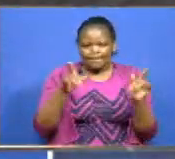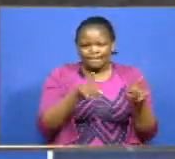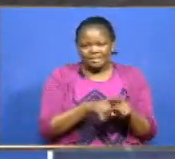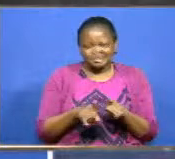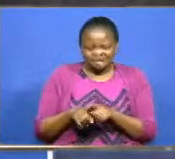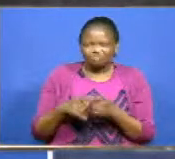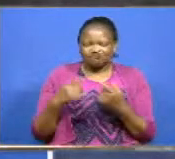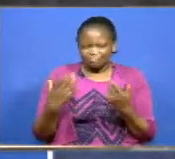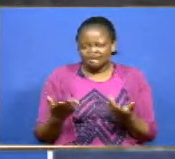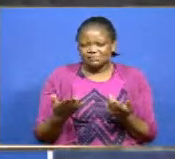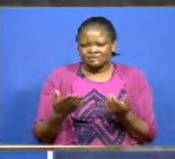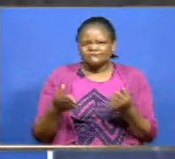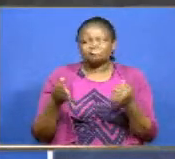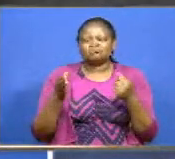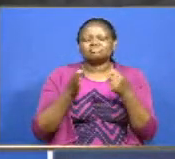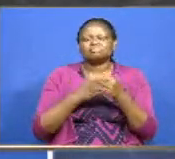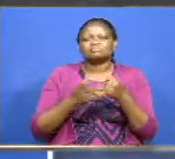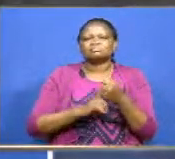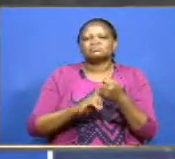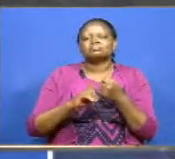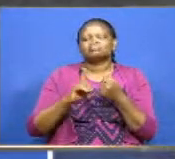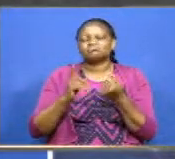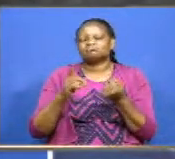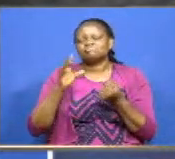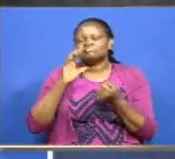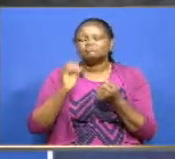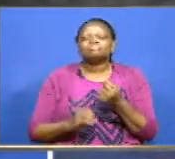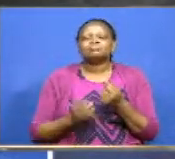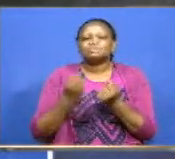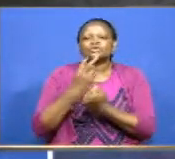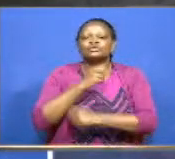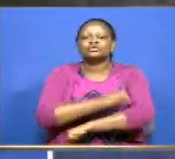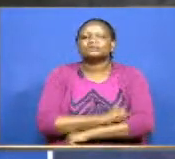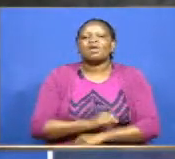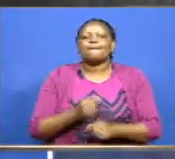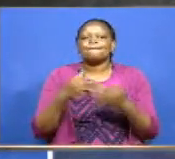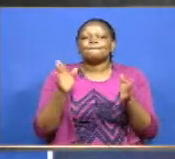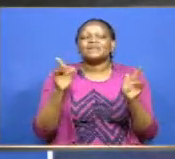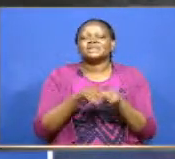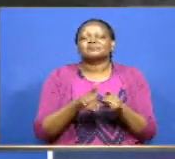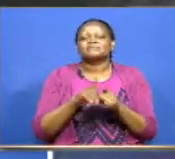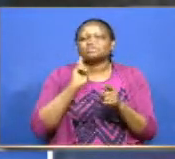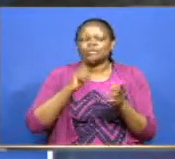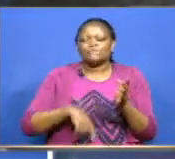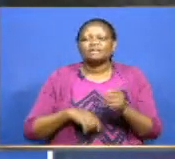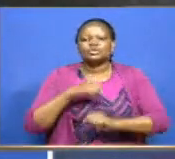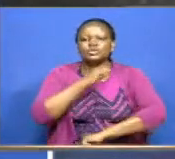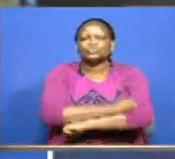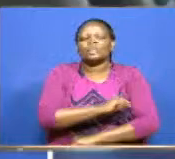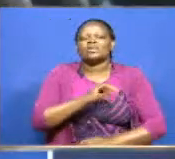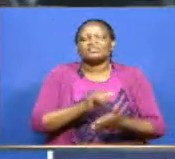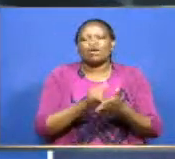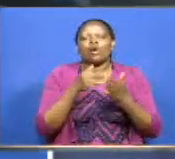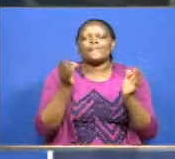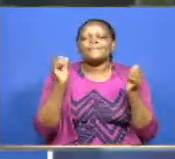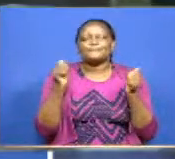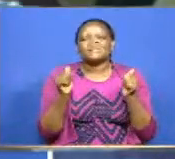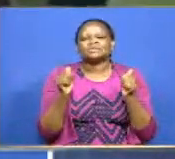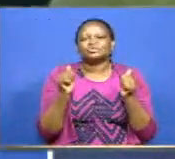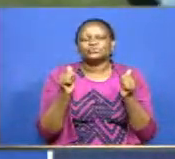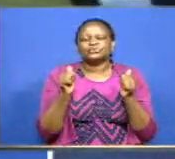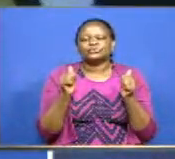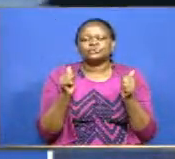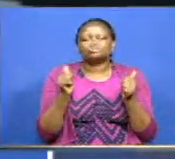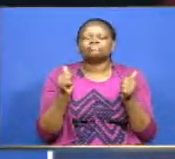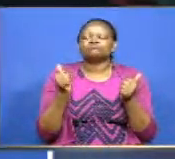na 96% ya shule za upili zilizofunguliwa, na kuongeza kuwa shule ambazo hazijafunguliwa ziko katika